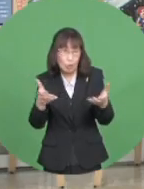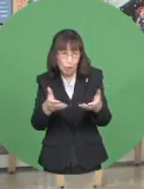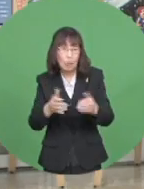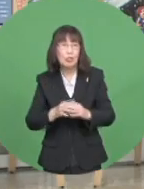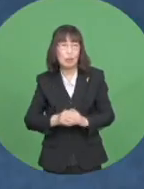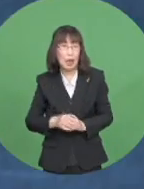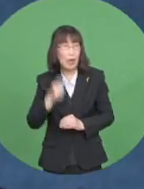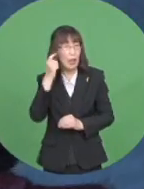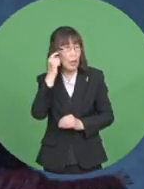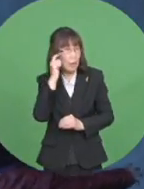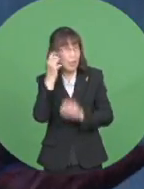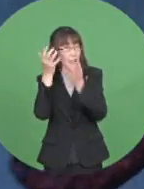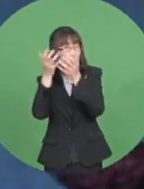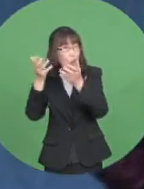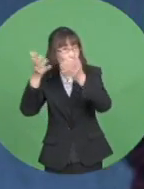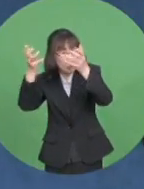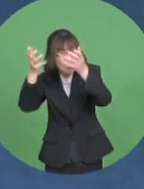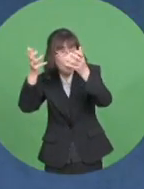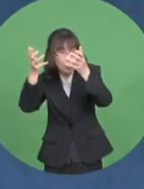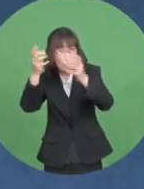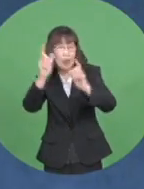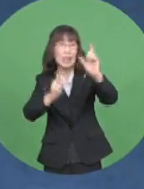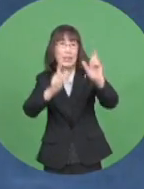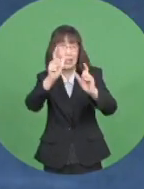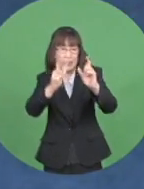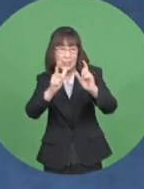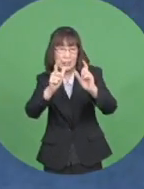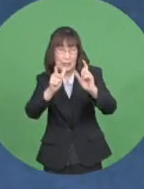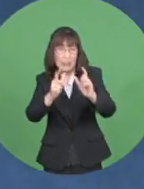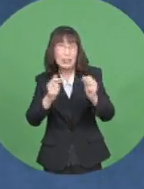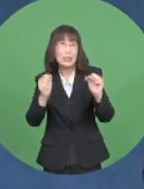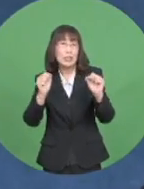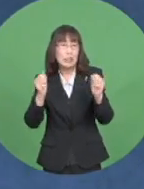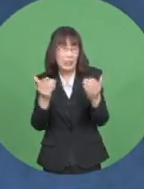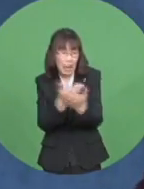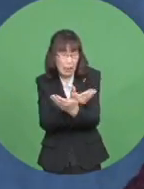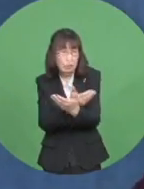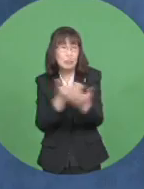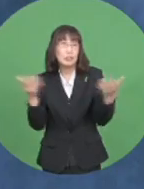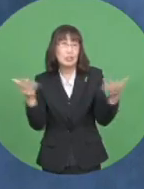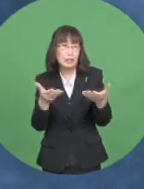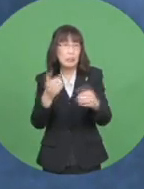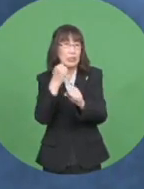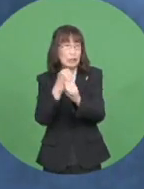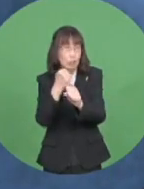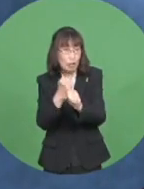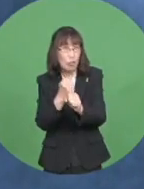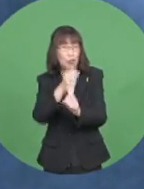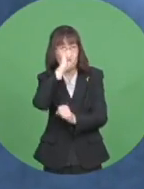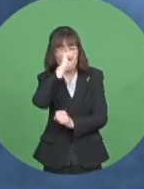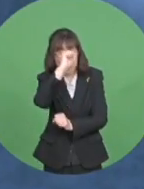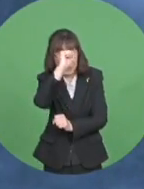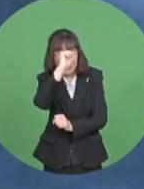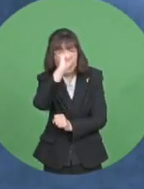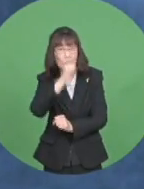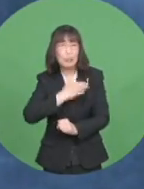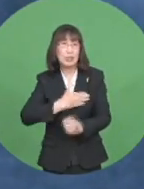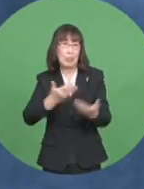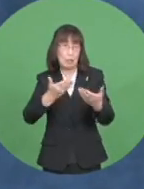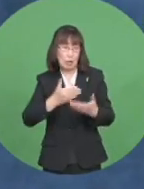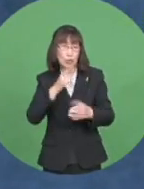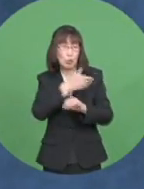から想像をですね、形にする仕事、こういったものの素晴らしさっていうものを、ね、知っていただいて、本県ですね、クリエイ